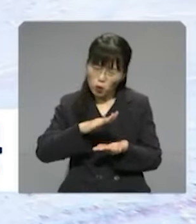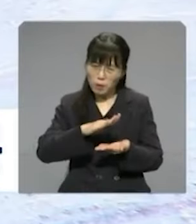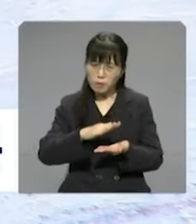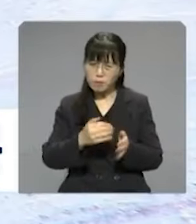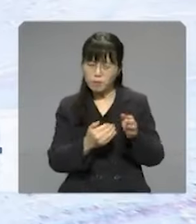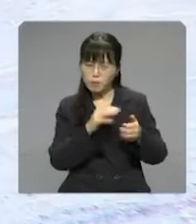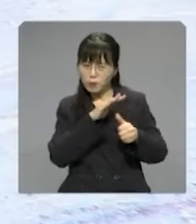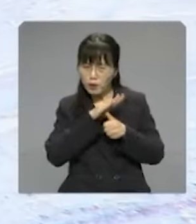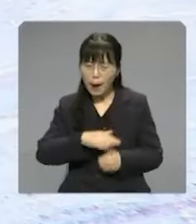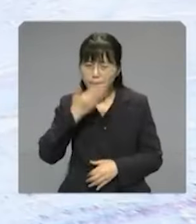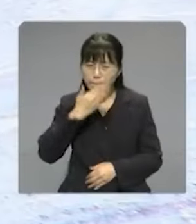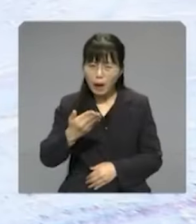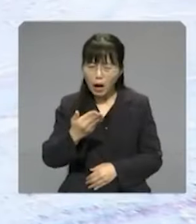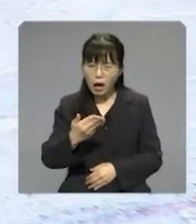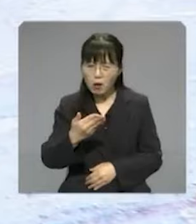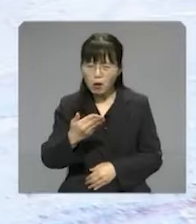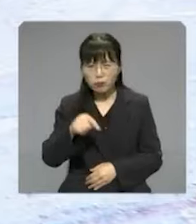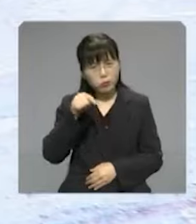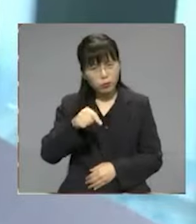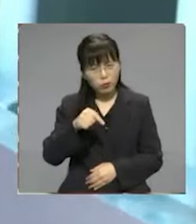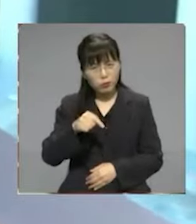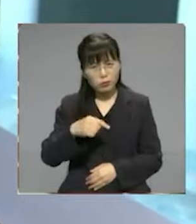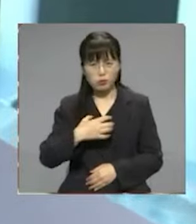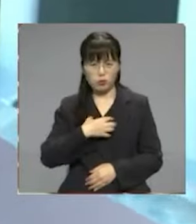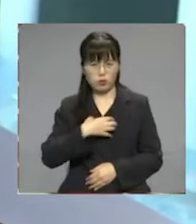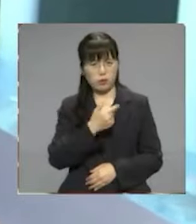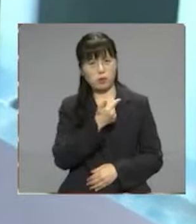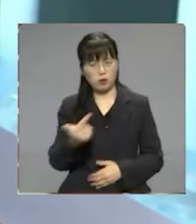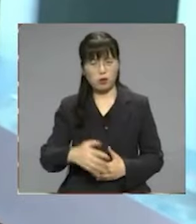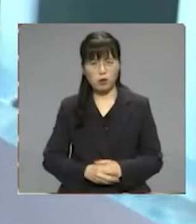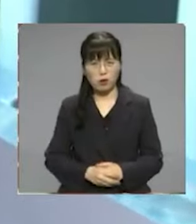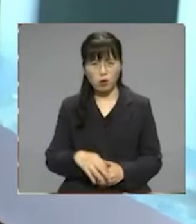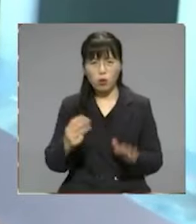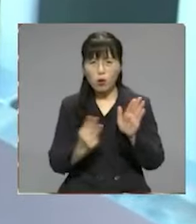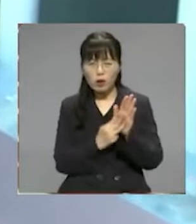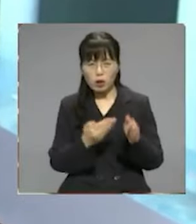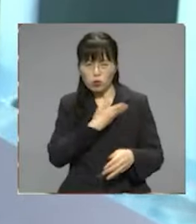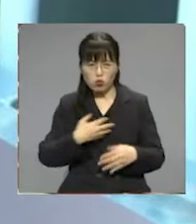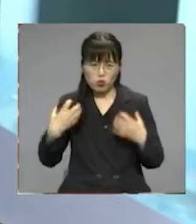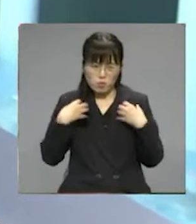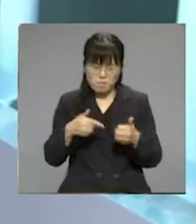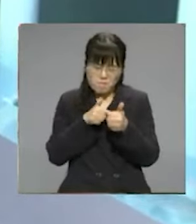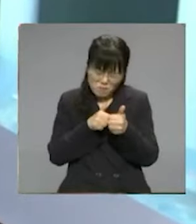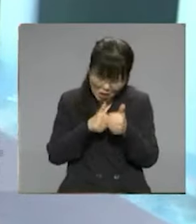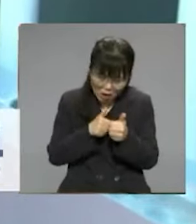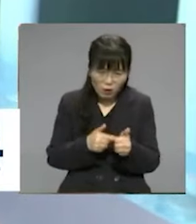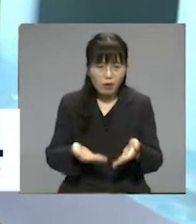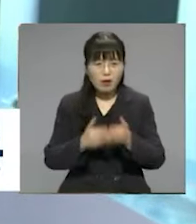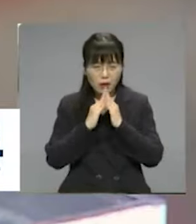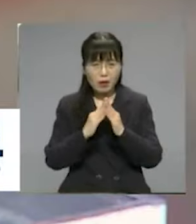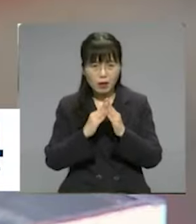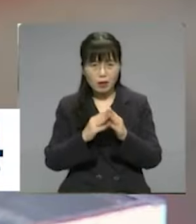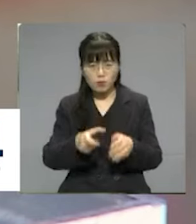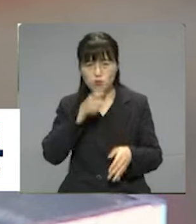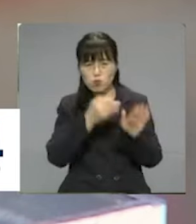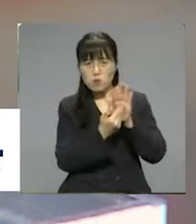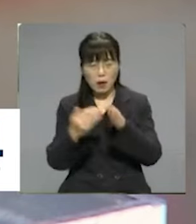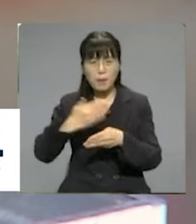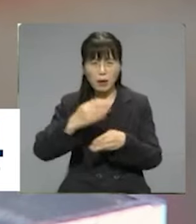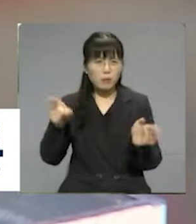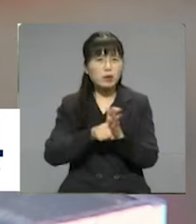들 정도로 아크릴판은 위태롭습니다. 관악구청을 조르고 졸라 겨우 설치한 차수판이 못